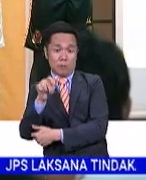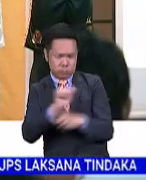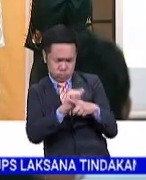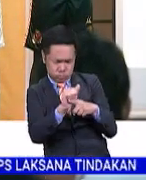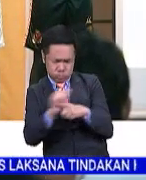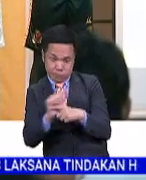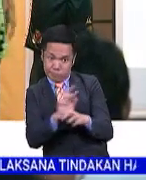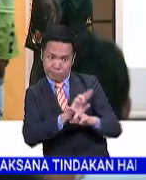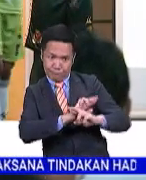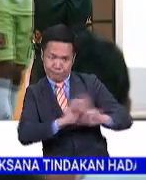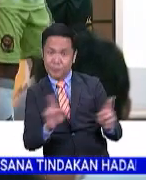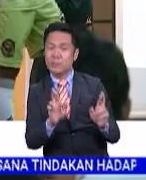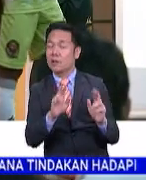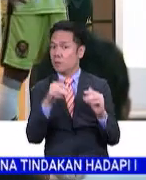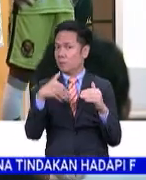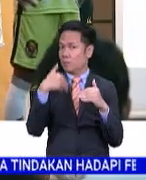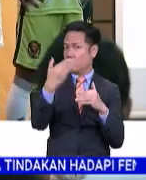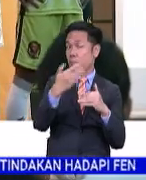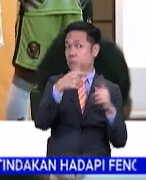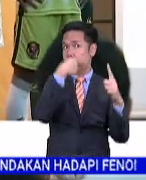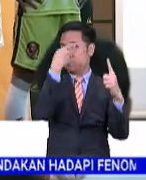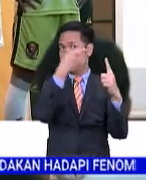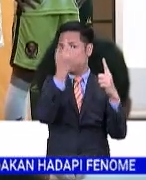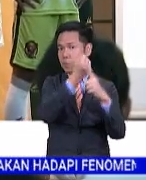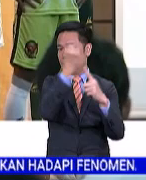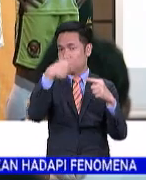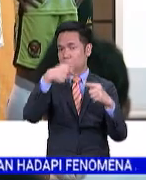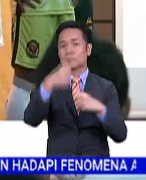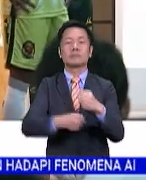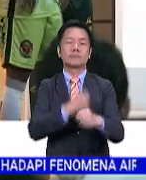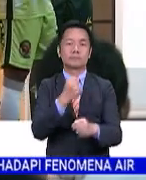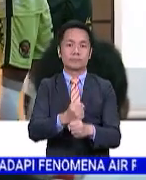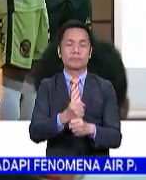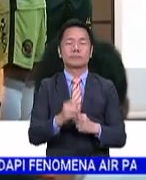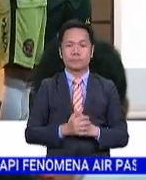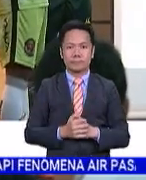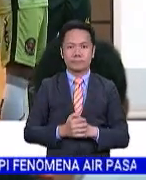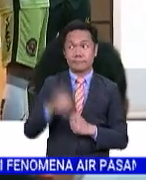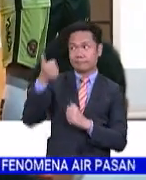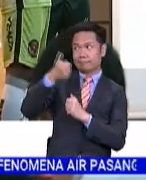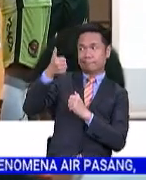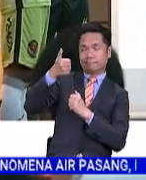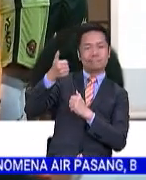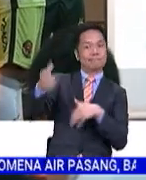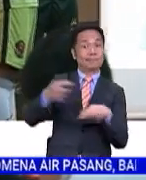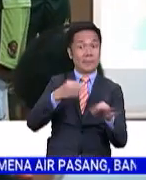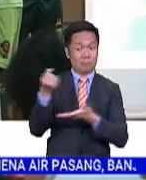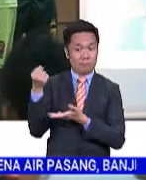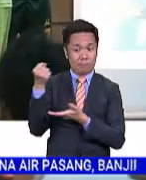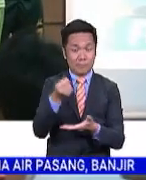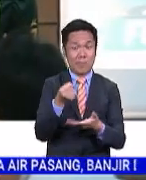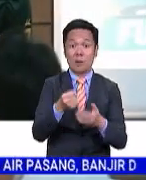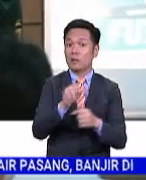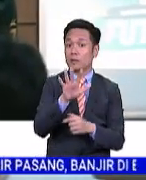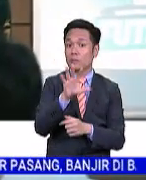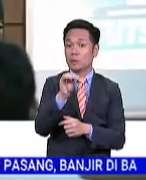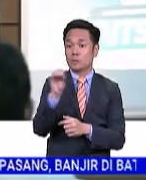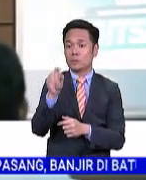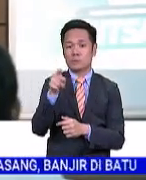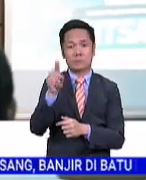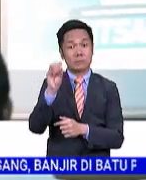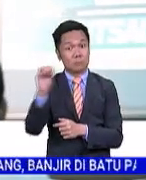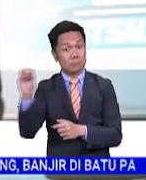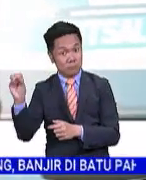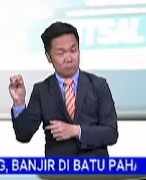mantap bagi menghadapi cabaran serta sasaran ditetapkan musim ini. Katanya bajet yang agak tinggi, iaitu sebanyak setengah juta ringgit,